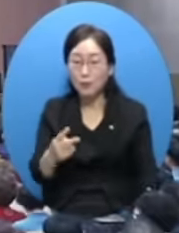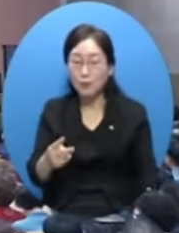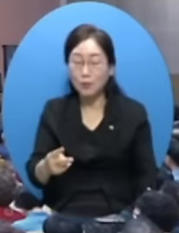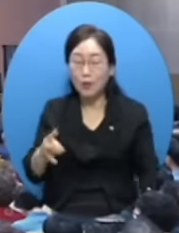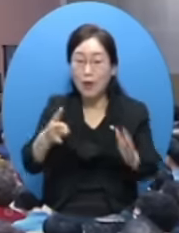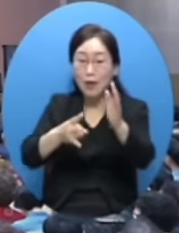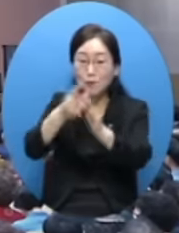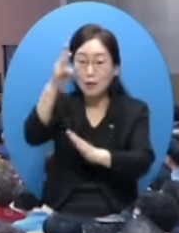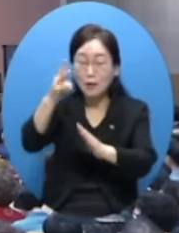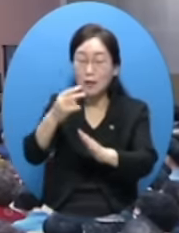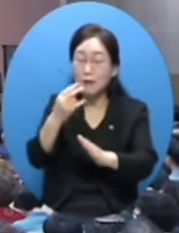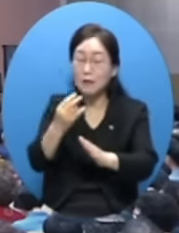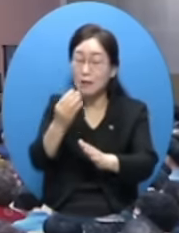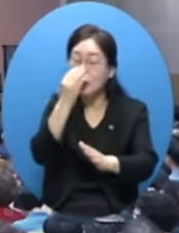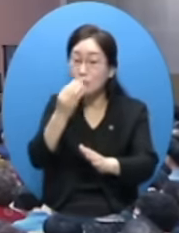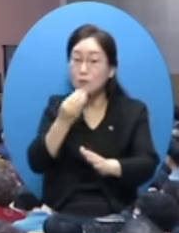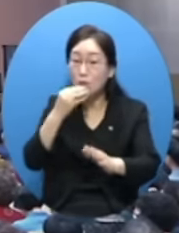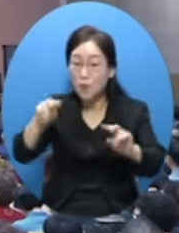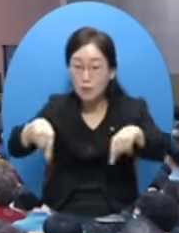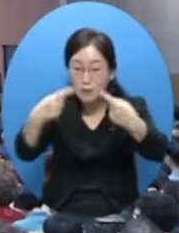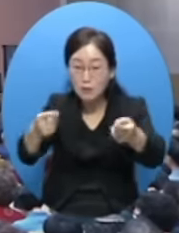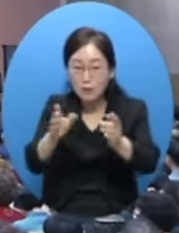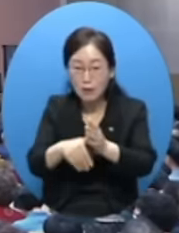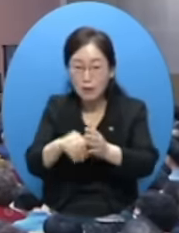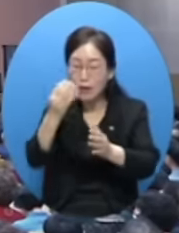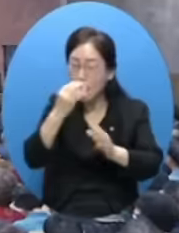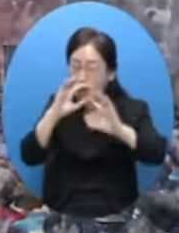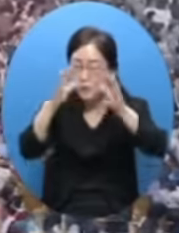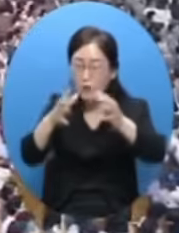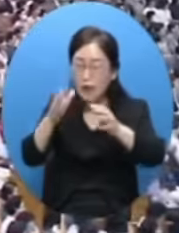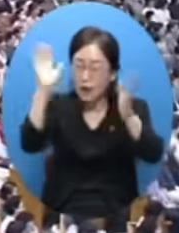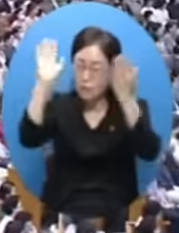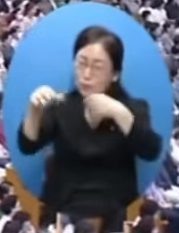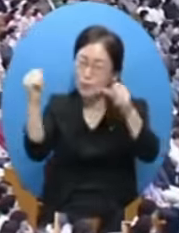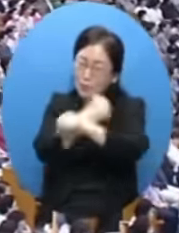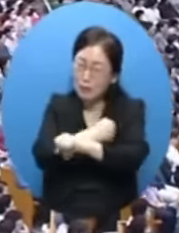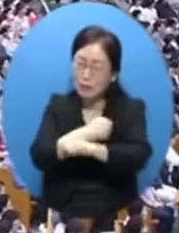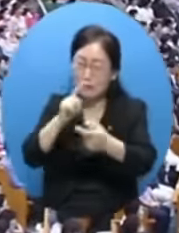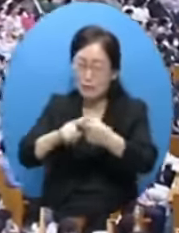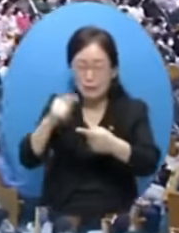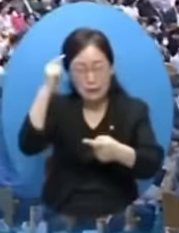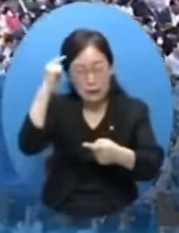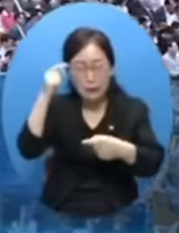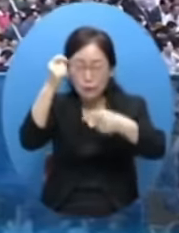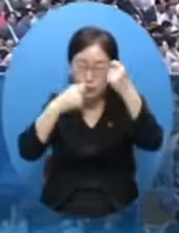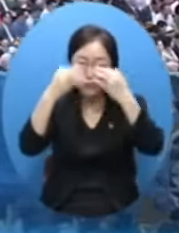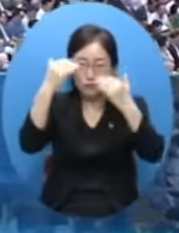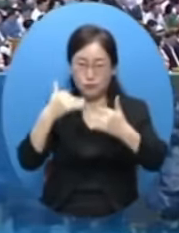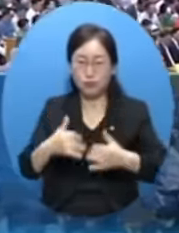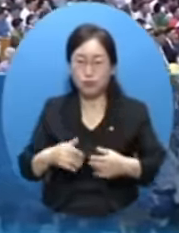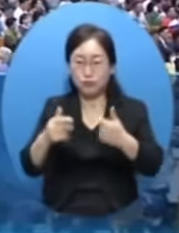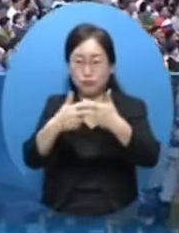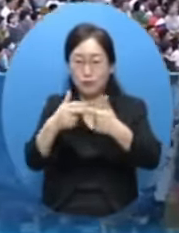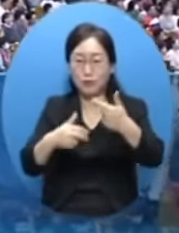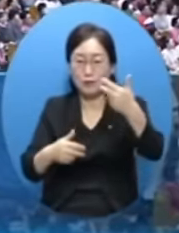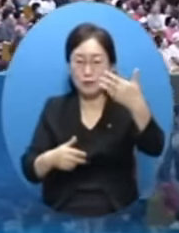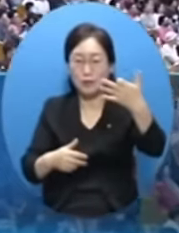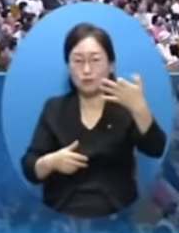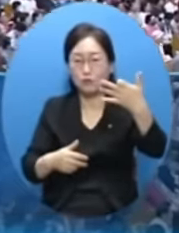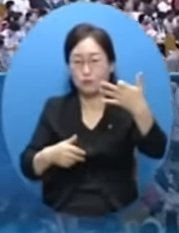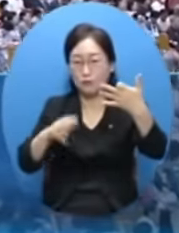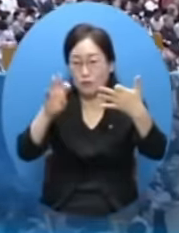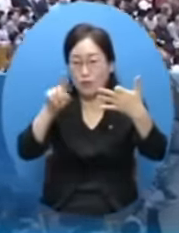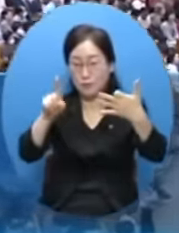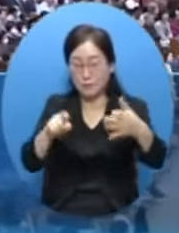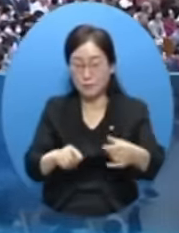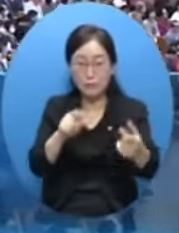예루살렘에 입성하시며 이스라엘 민족을 생각하시면서 예루살렘 성을 바라보고 눈물을 흘리셨습니다. 누가복음 19장 41절 42절입니다. 가까이